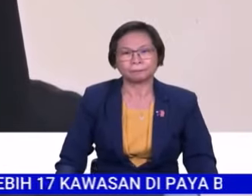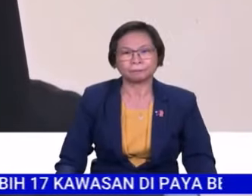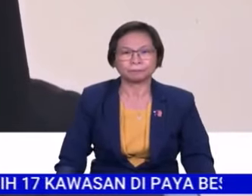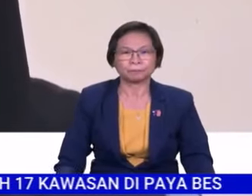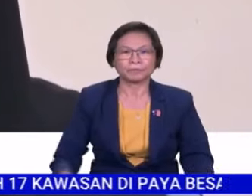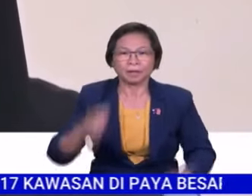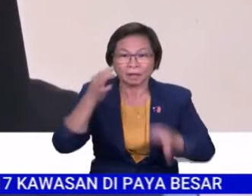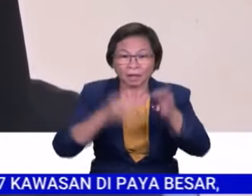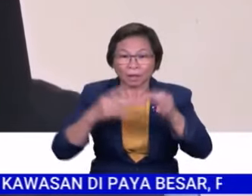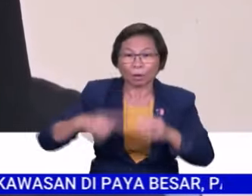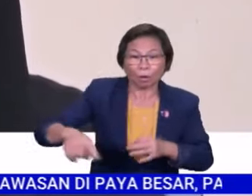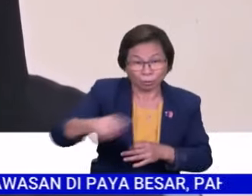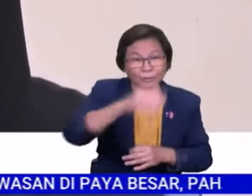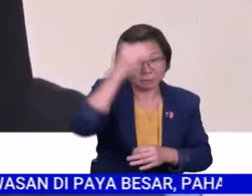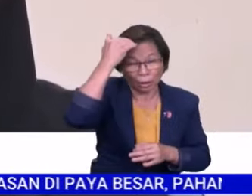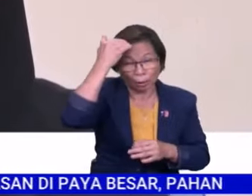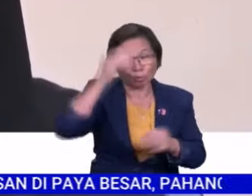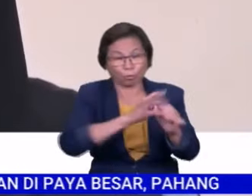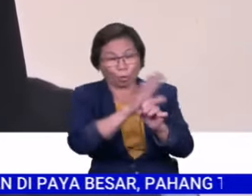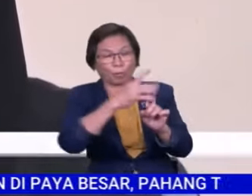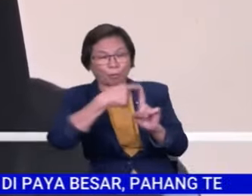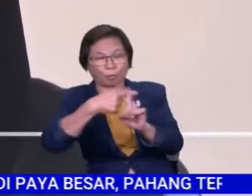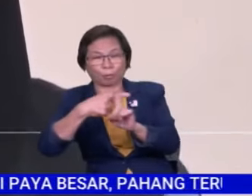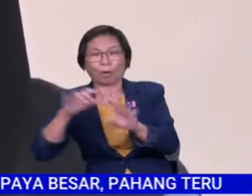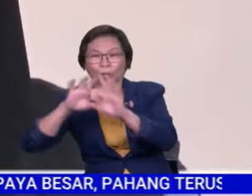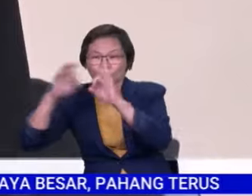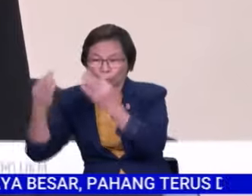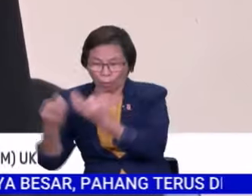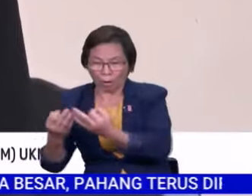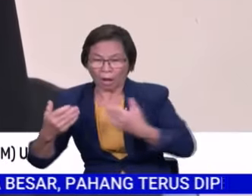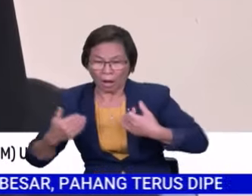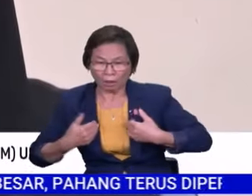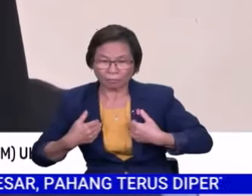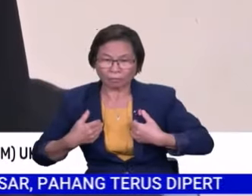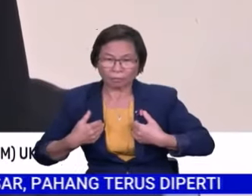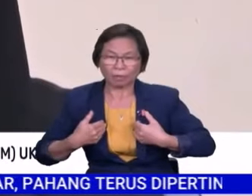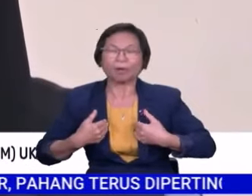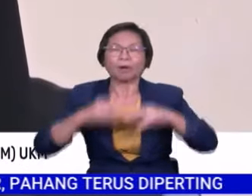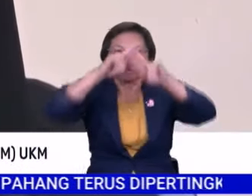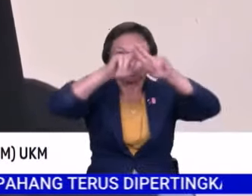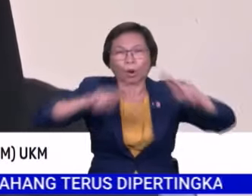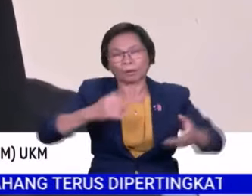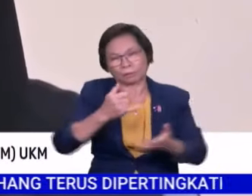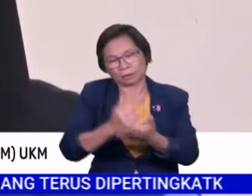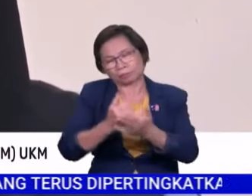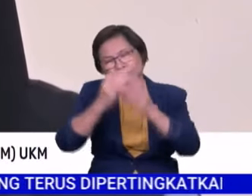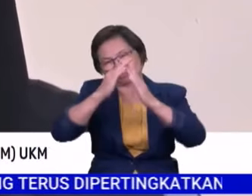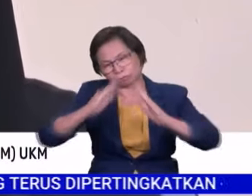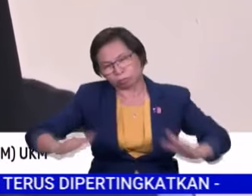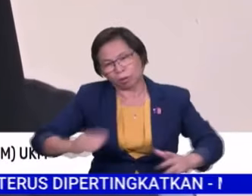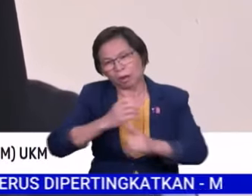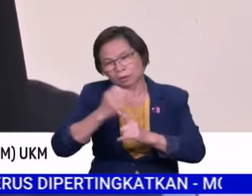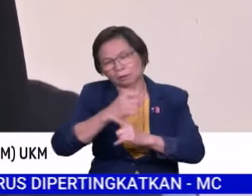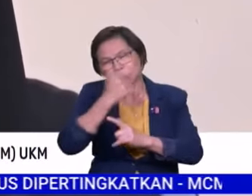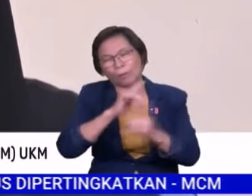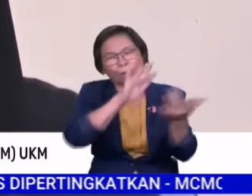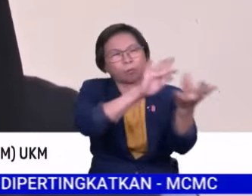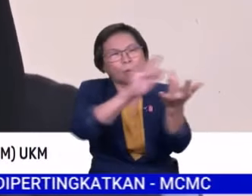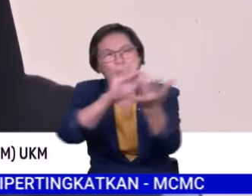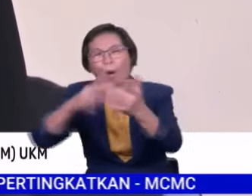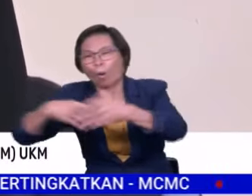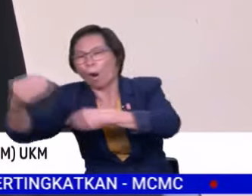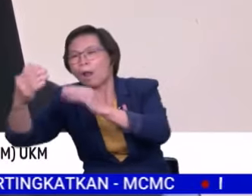Jadi kalau anda tahu anda positif, pastikan keluarga juga mengalami kuarantin ataupun mengelakkan berhubungan dengan orang-orang